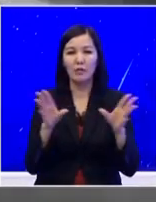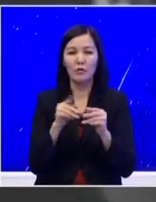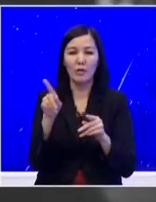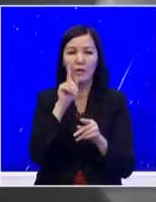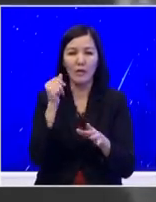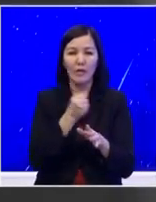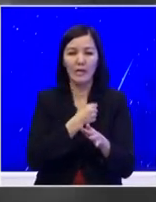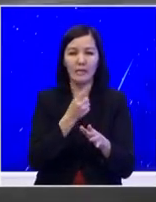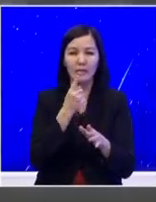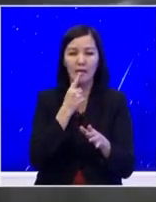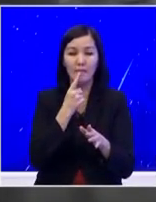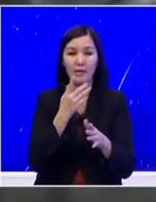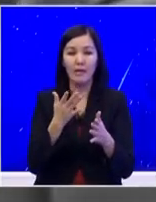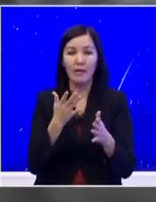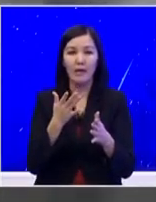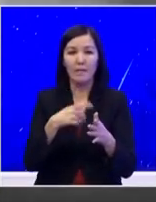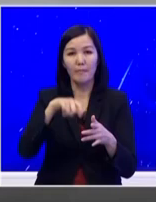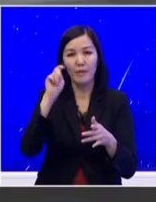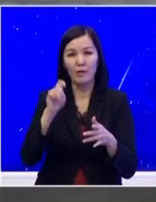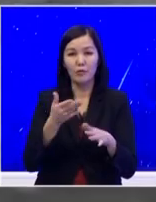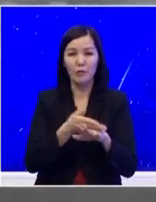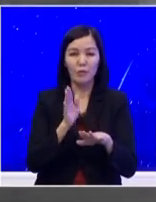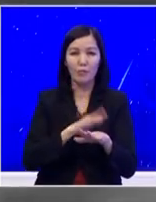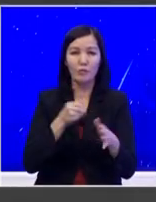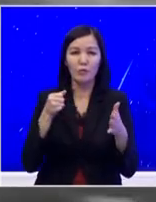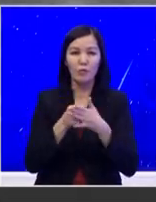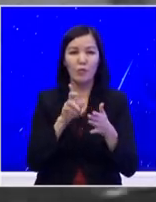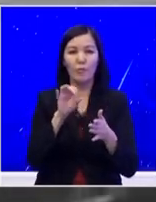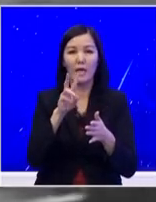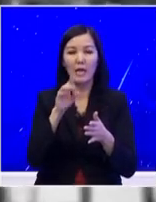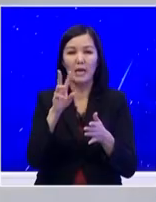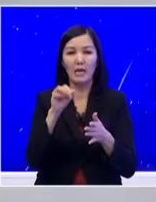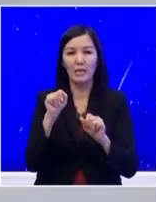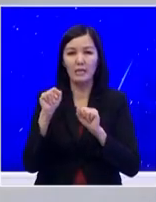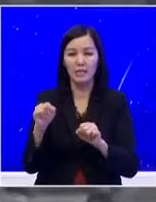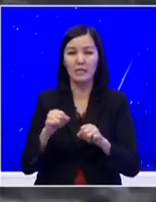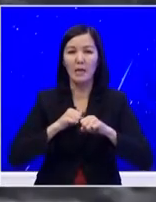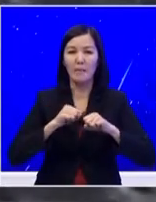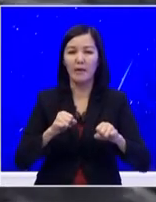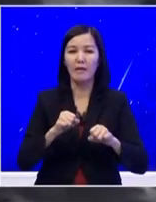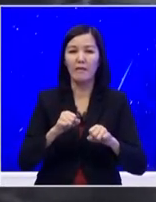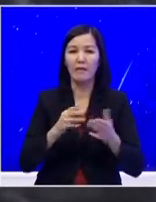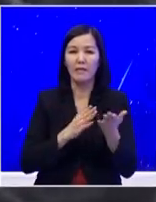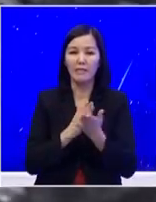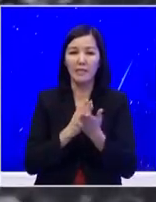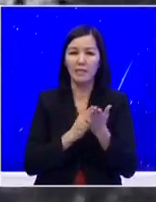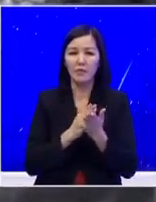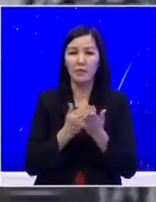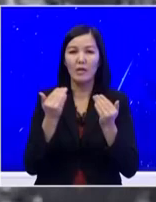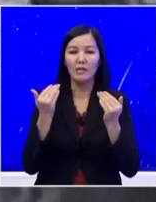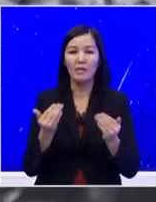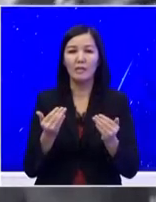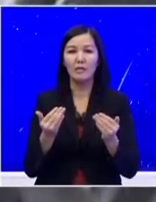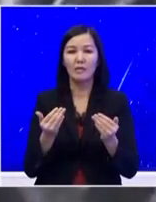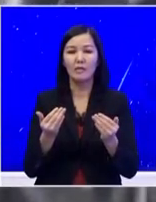Красной армии он воевал в Беларуси, Украине, Польше, дошел до Берлина. Перечисляя боевые заслуги, стоит отметить участие рядового артиллериста